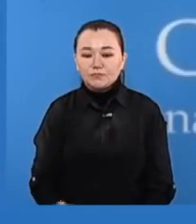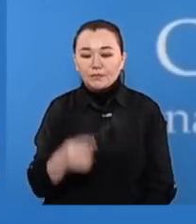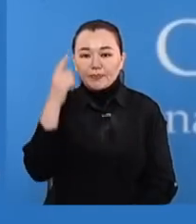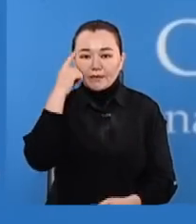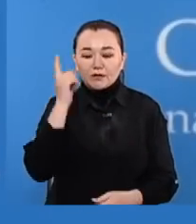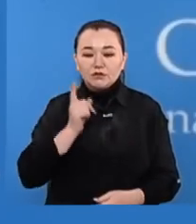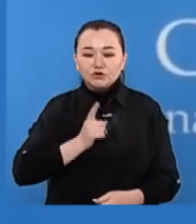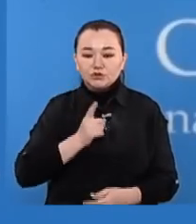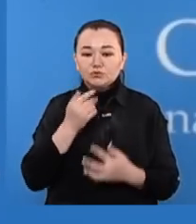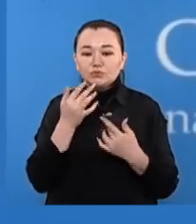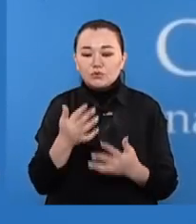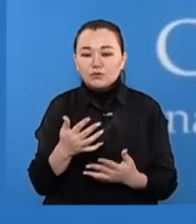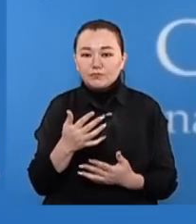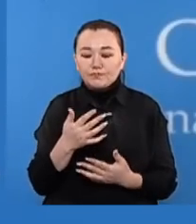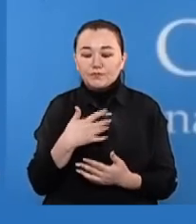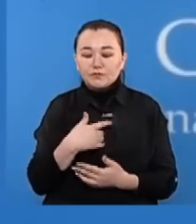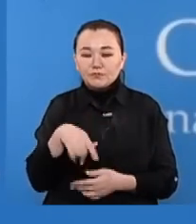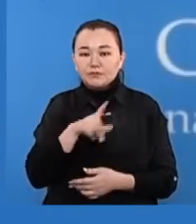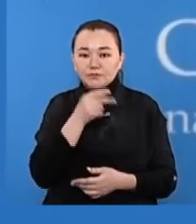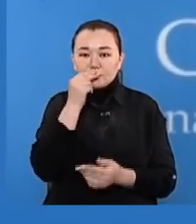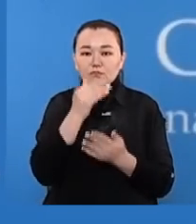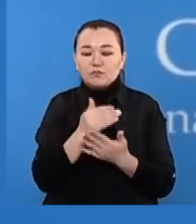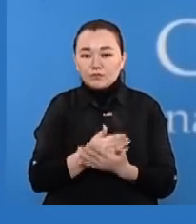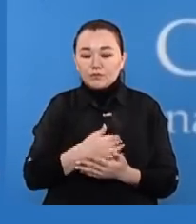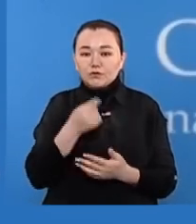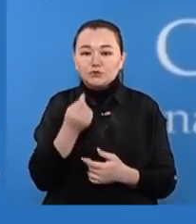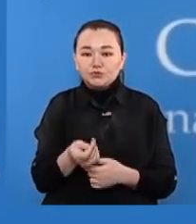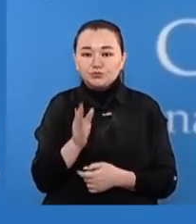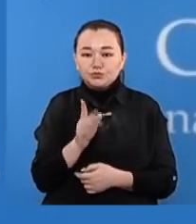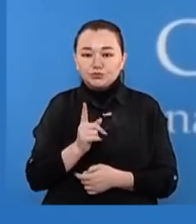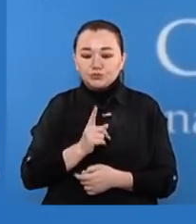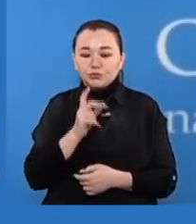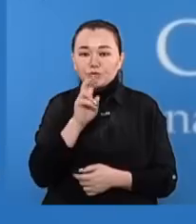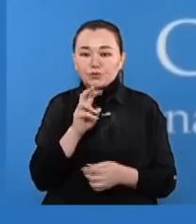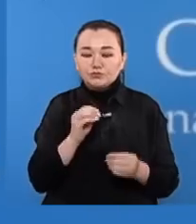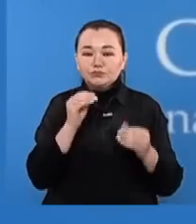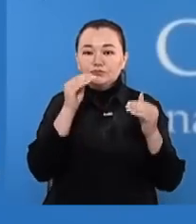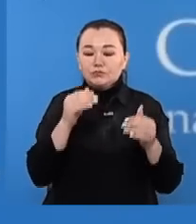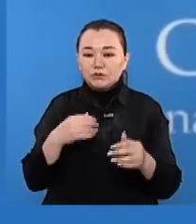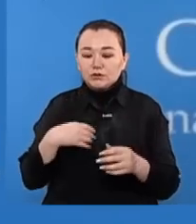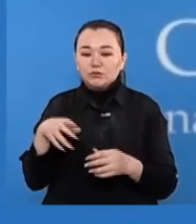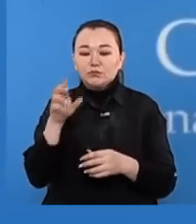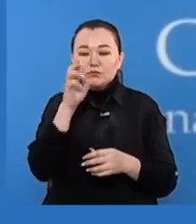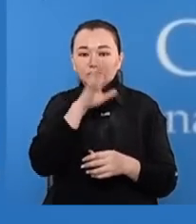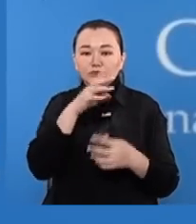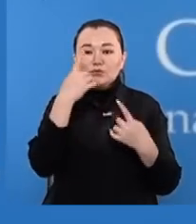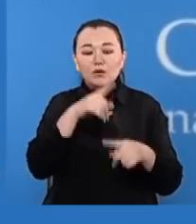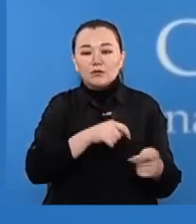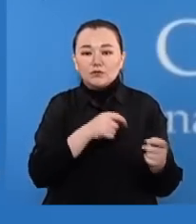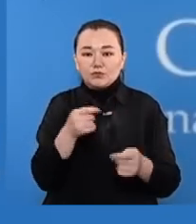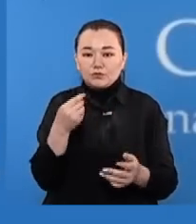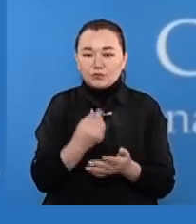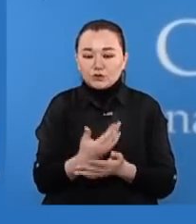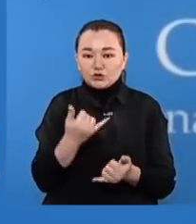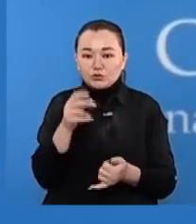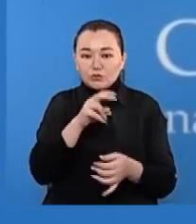Думаем, ожидается, поскольку біз тауар бағасы төмендейді деп ойлаймыз. Өткені доллар бағамы өскен кезде өзге елден әкелінетін тауарларды қымбаттайды.